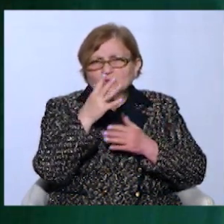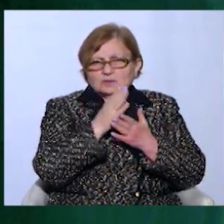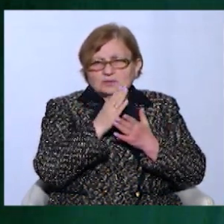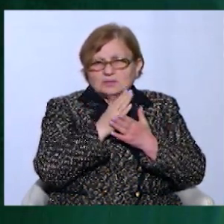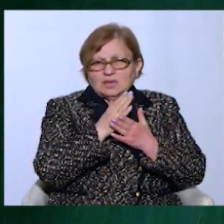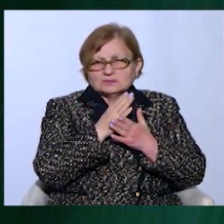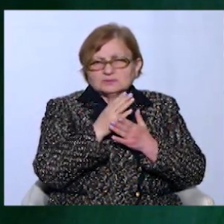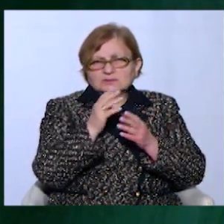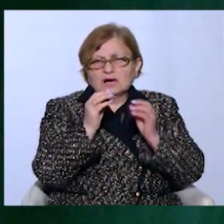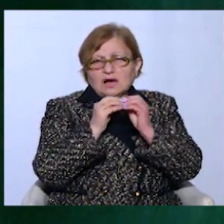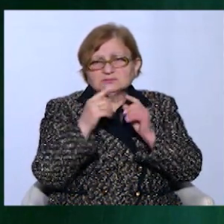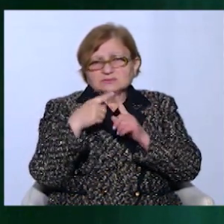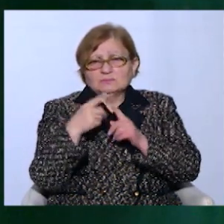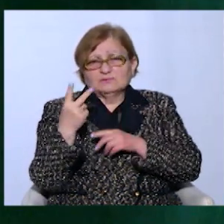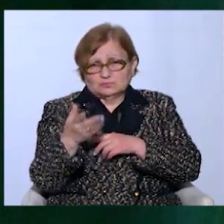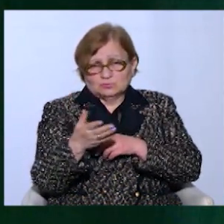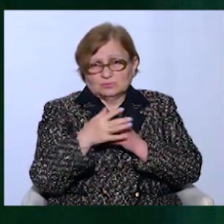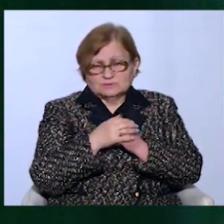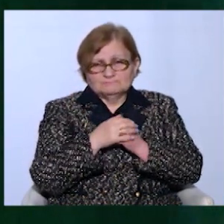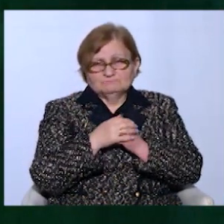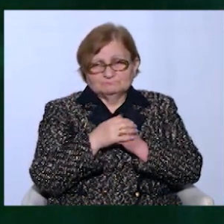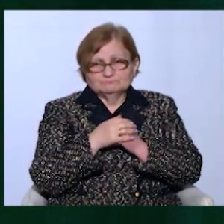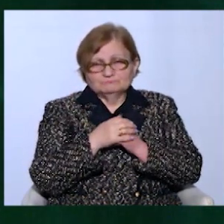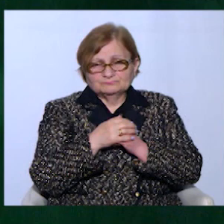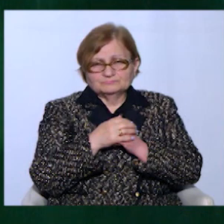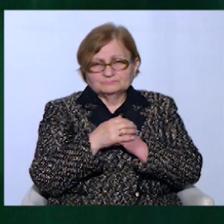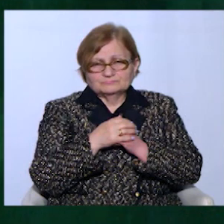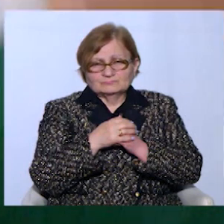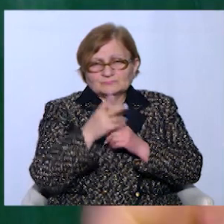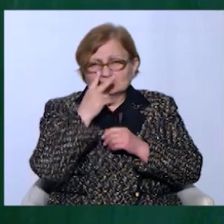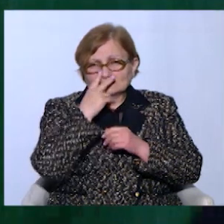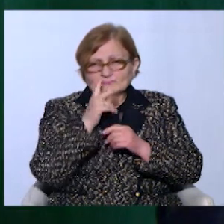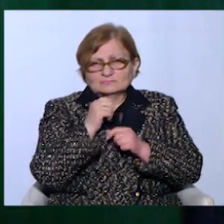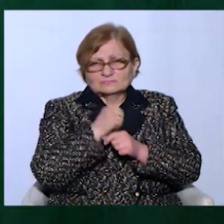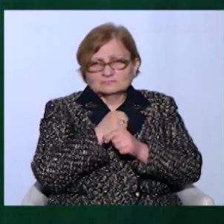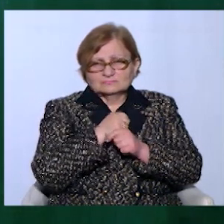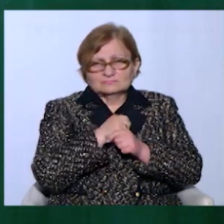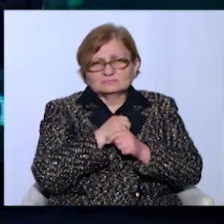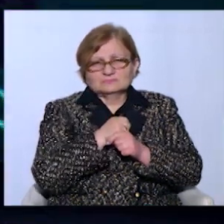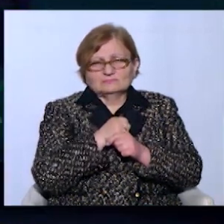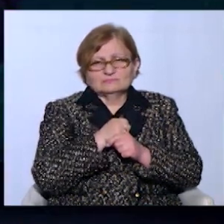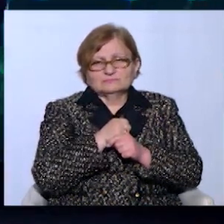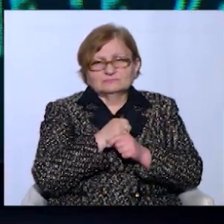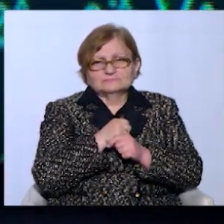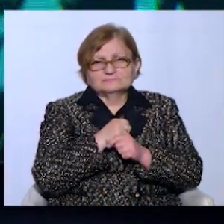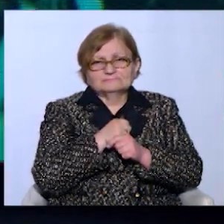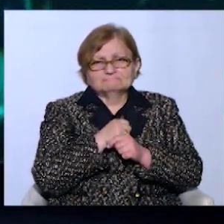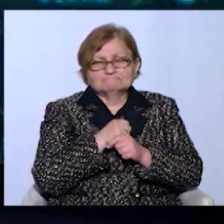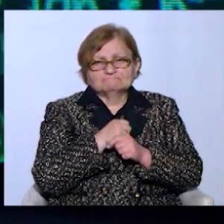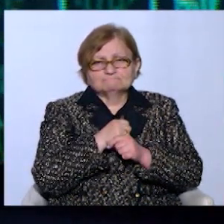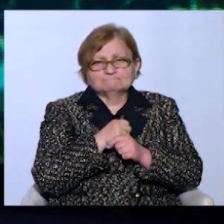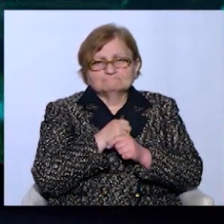10 დამატებული 2 და ეს არის გამრავლებული 7-ზე. აი თუ შეიძლება თუ გადაჭარბებით არ იქნება რა თქმა უნდა